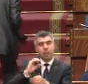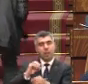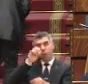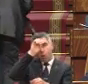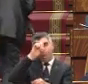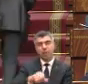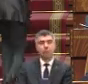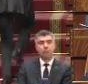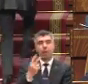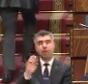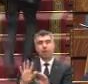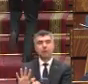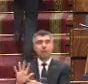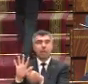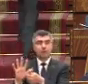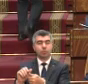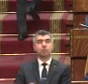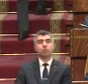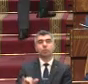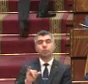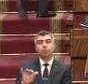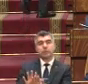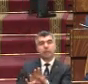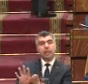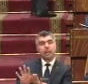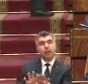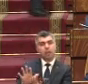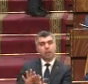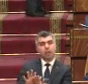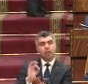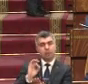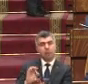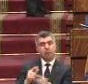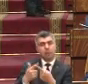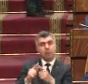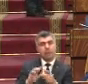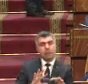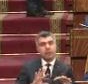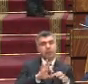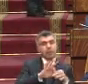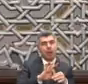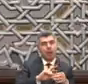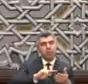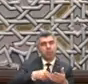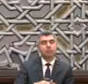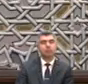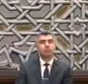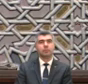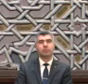2016. وعلي نسألكم السيد الوزير المحترم عن التدابير التي ستتخذونها لتنفيذ هذه الاتفاقية وشكرا.